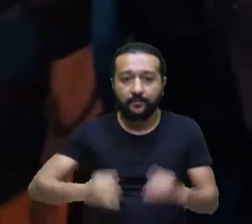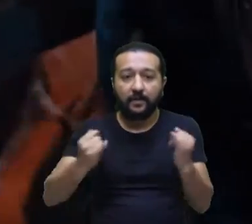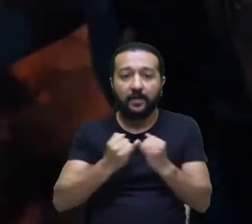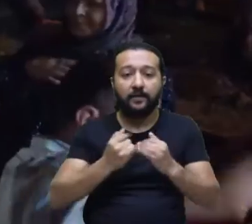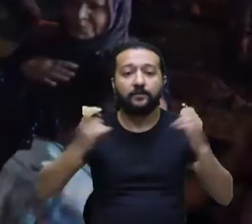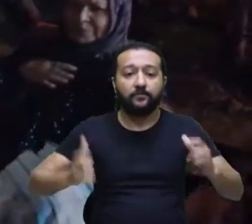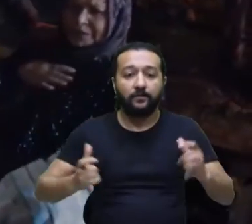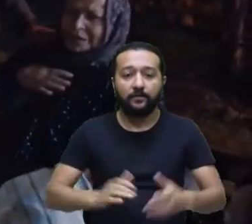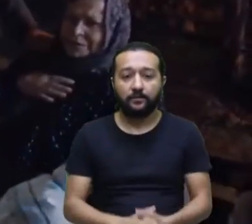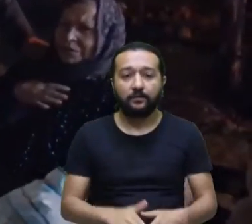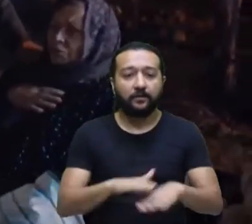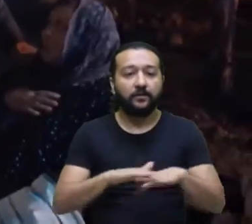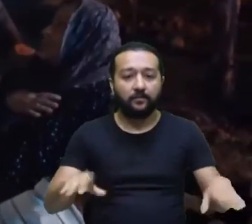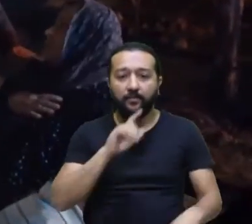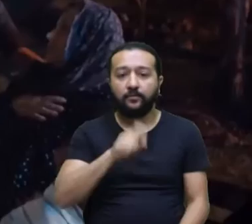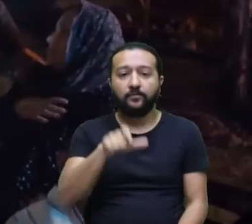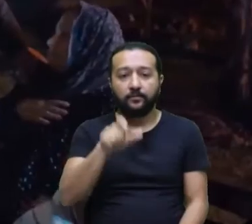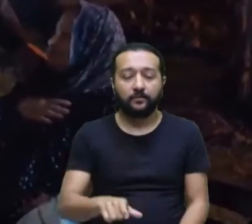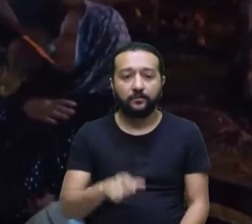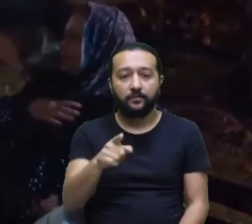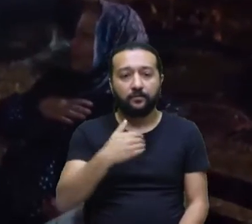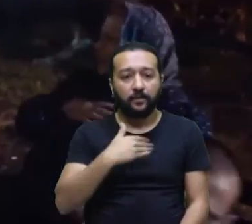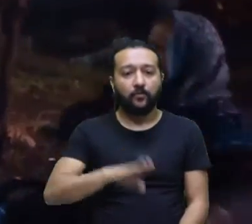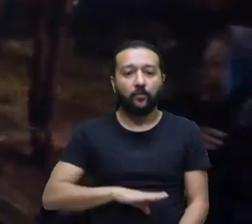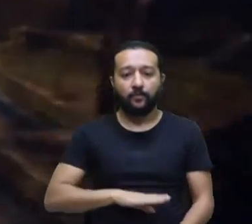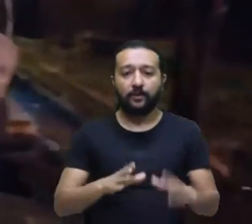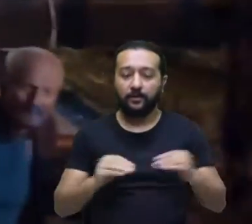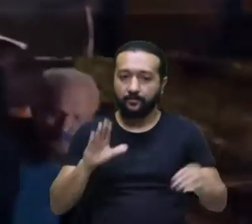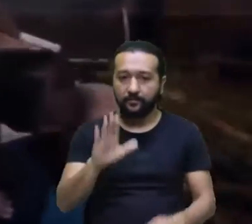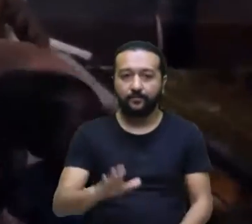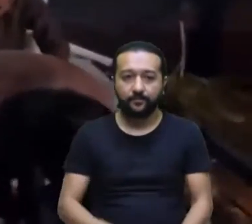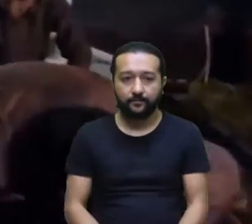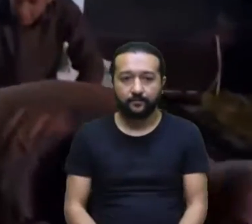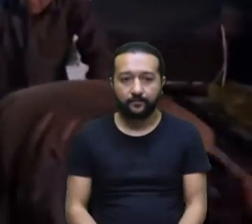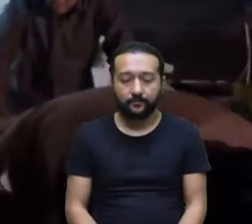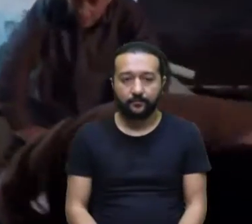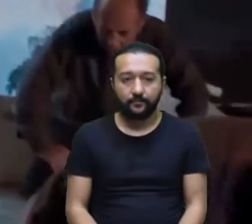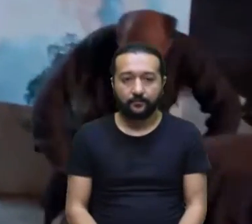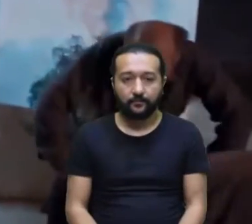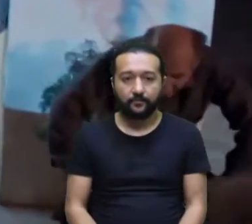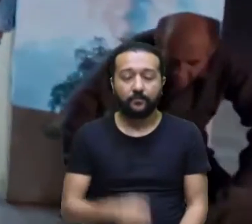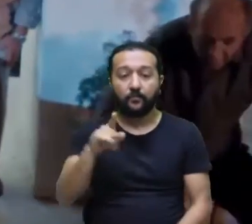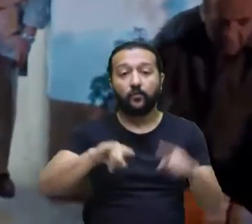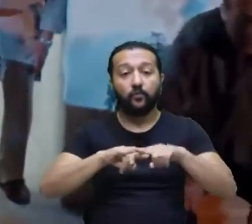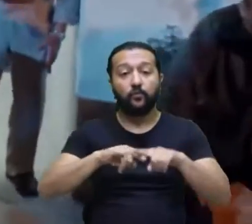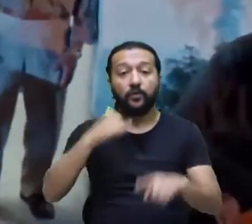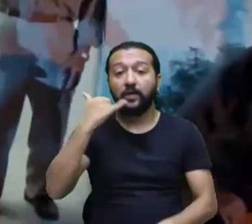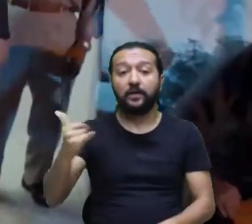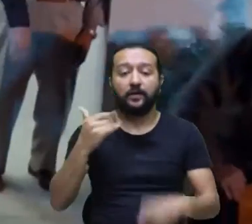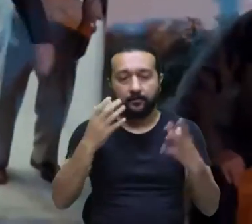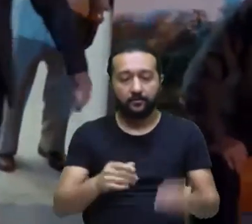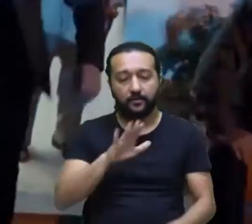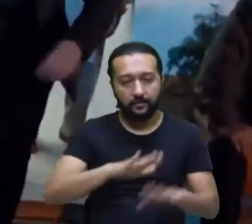Kardeşim nerede? Tamam amca. Benim de oğlum kayıp. Polat kucağında çocukla dışarı çıktı. Hüsnü'yü ara Cahit. Tamam